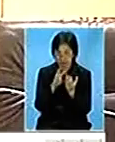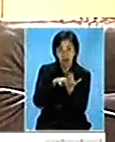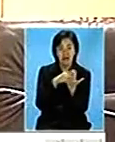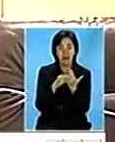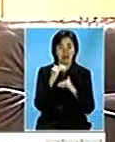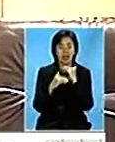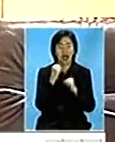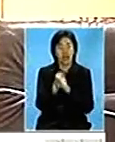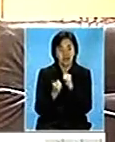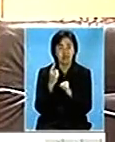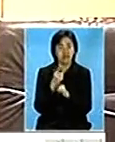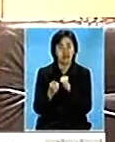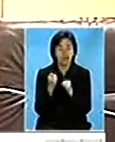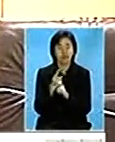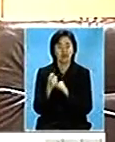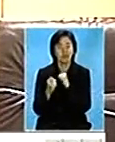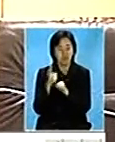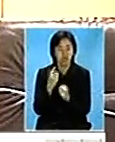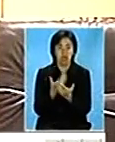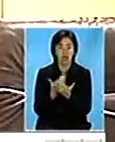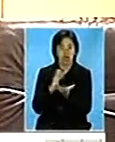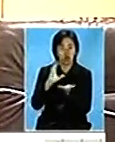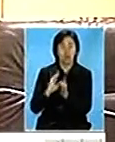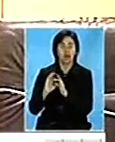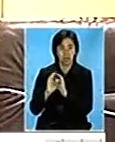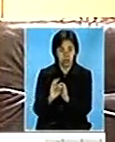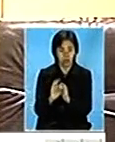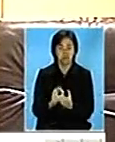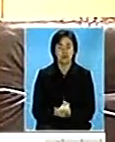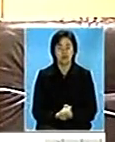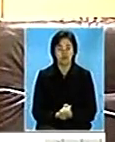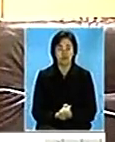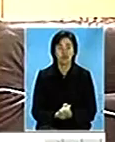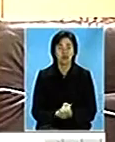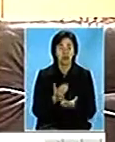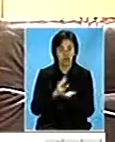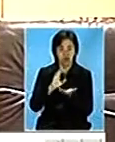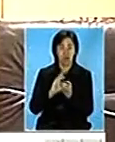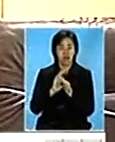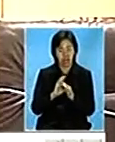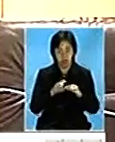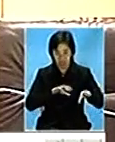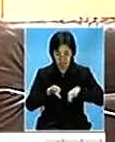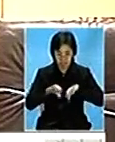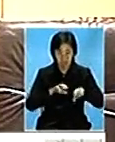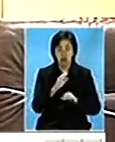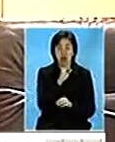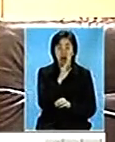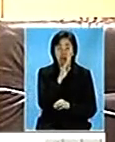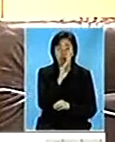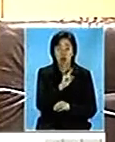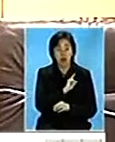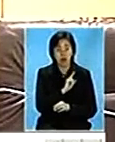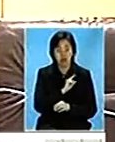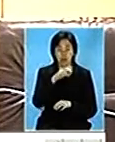ำปีโดยให้สอดคล้องกับเงินงบประมาณที่จะรับการจัดสรรแต่หากเป็นอำนาจหน้าที่ห